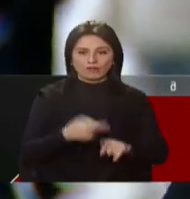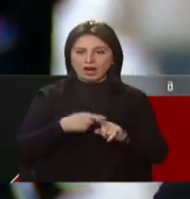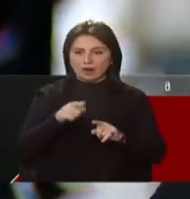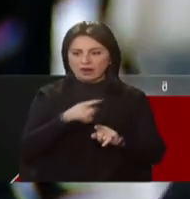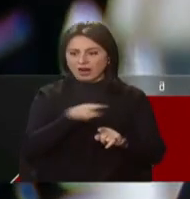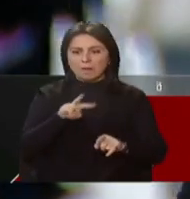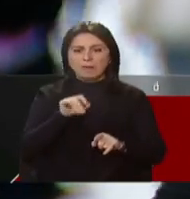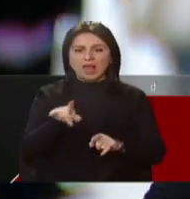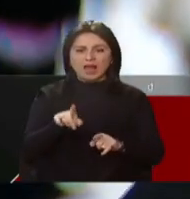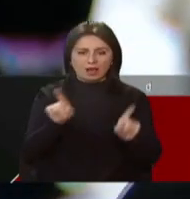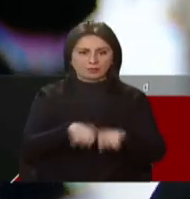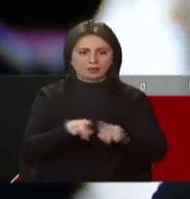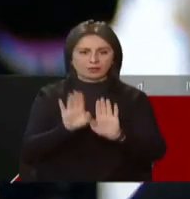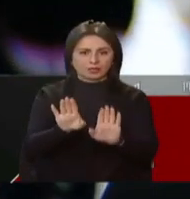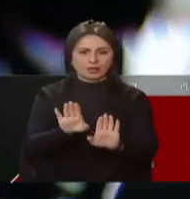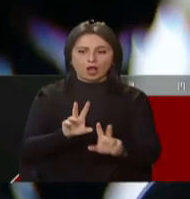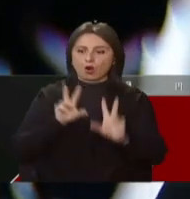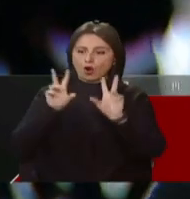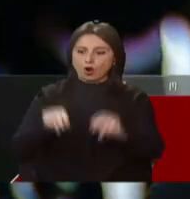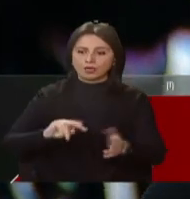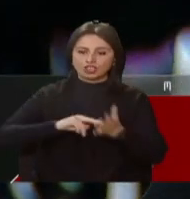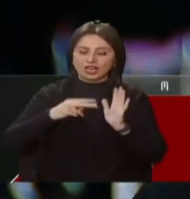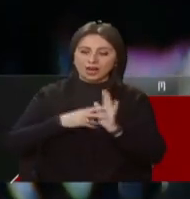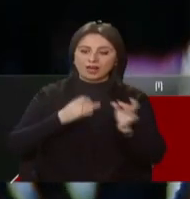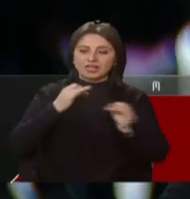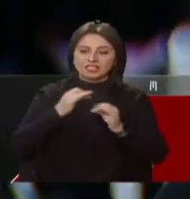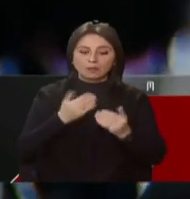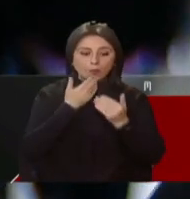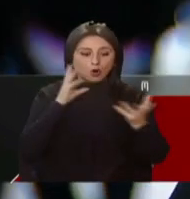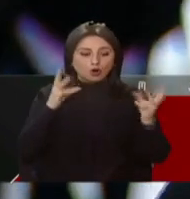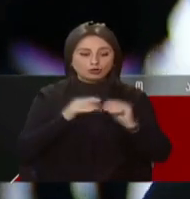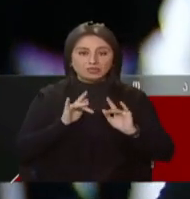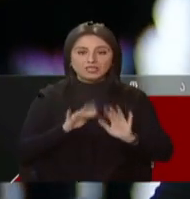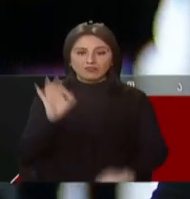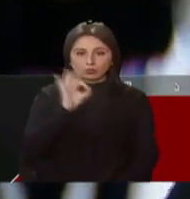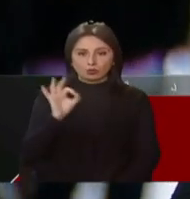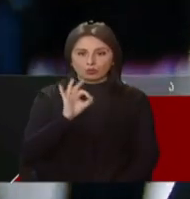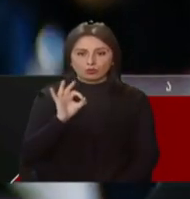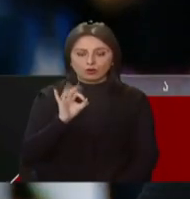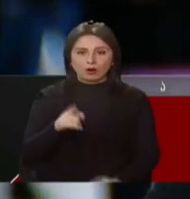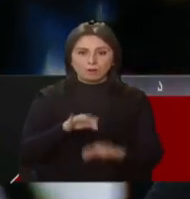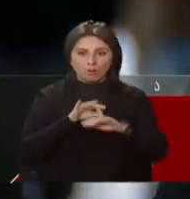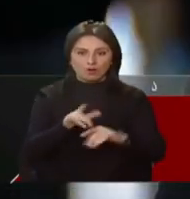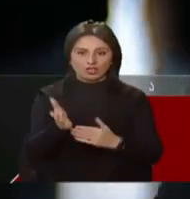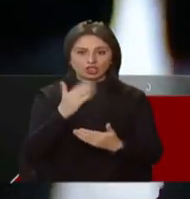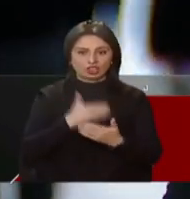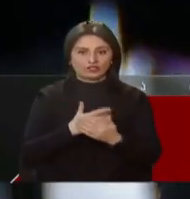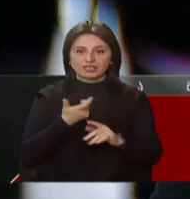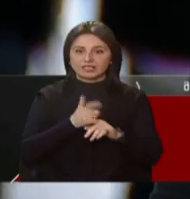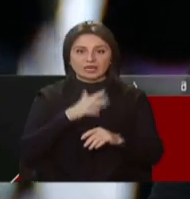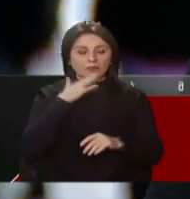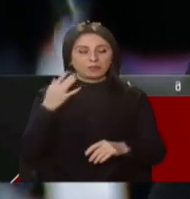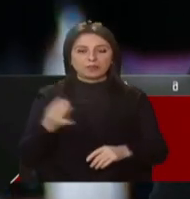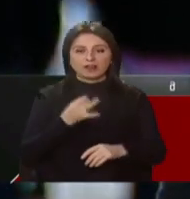gamobashi nika meliasan berjel mogusmunia dapireba gegmaze saubari magram sabul jamshi nulovani mokmedeba ramas miqona am shedegeba zalyan